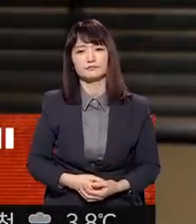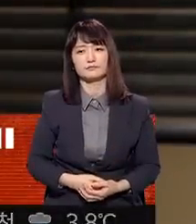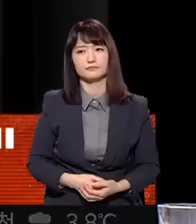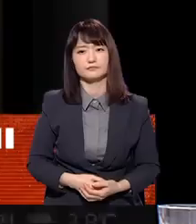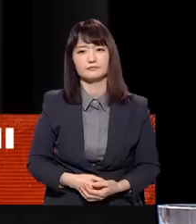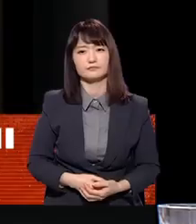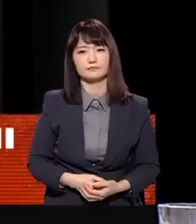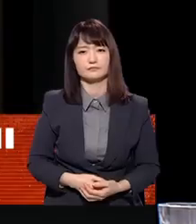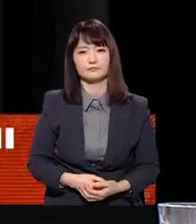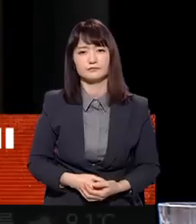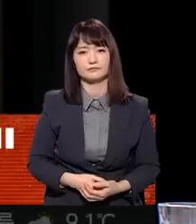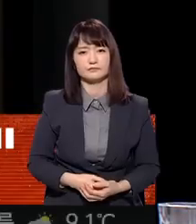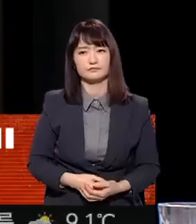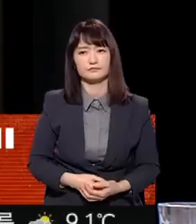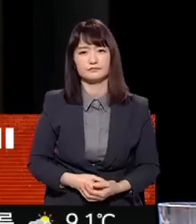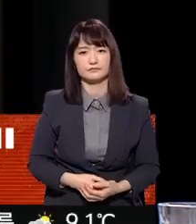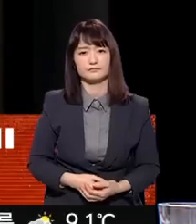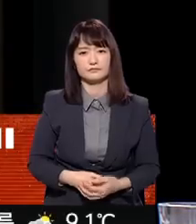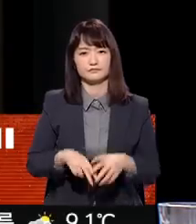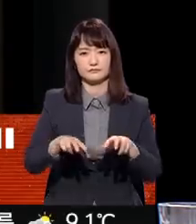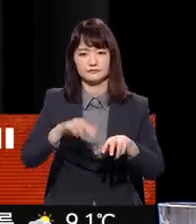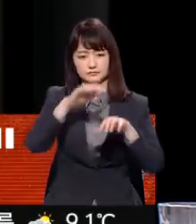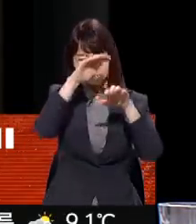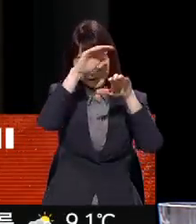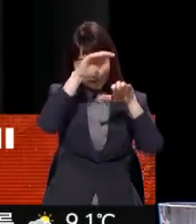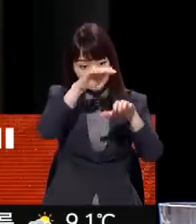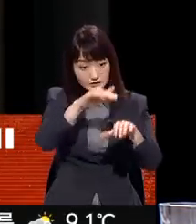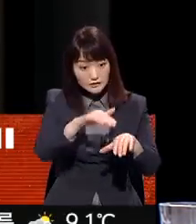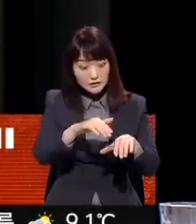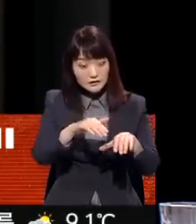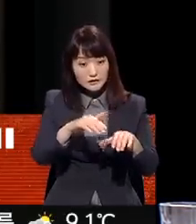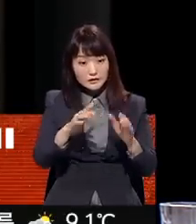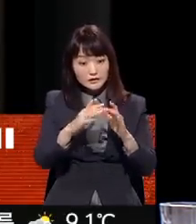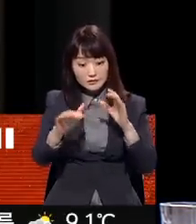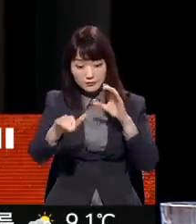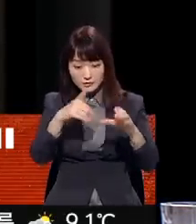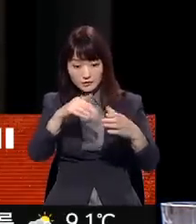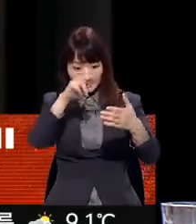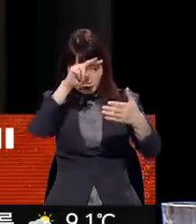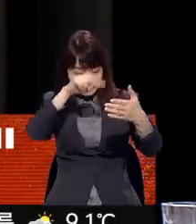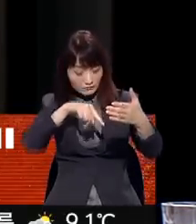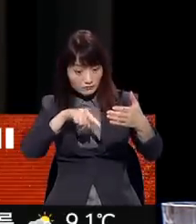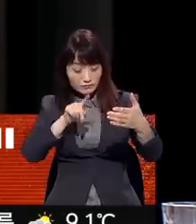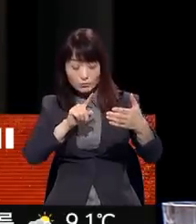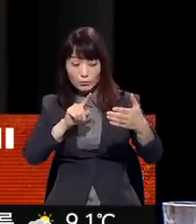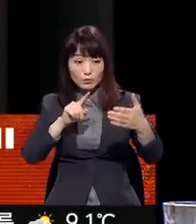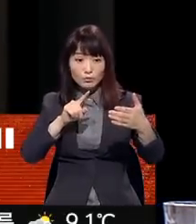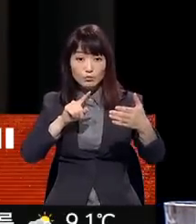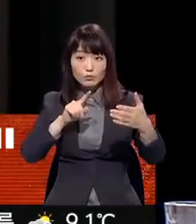박 변호사님이 말씀하신 그 내용을 제가 메일에서 읽고 정말 눈이 막